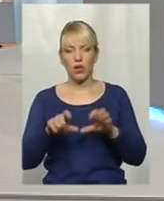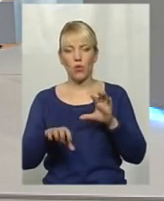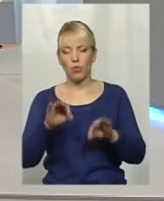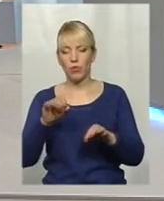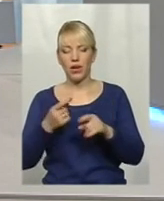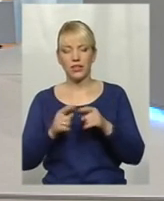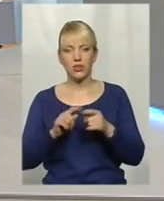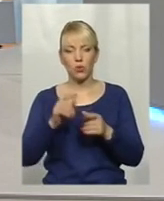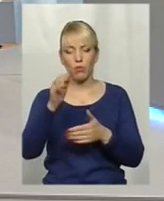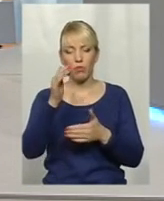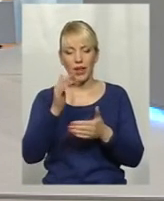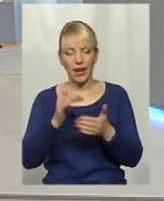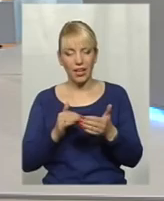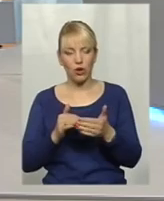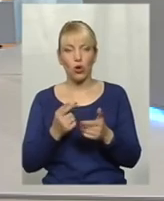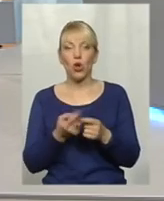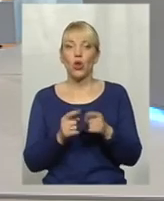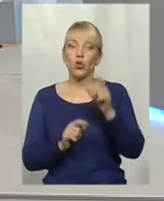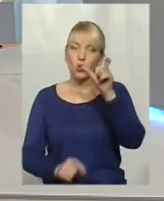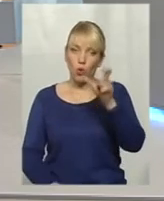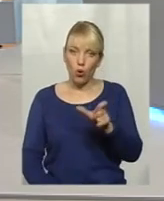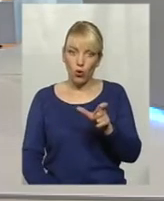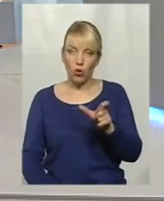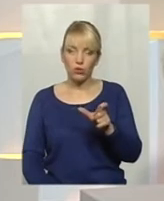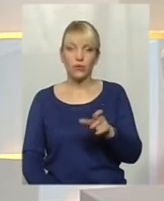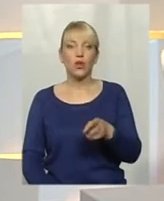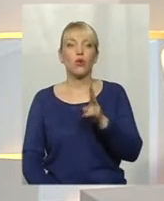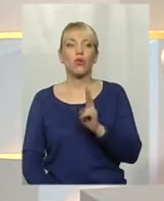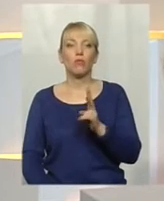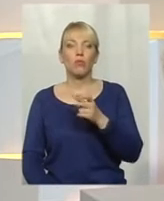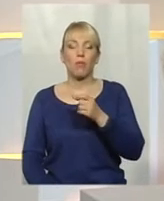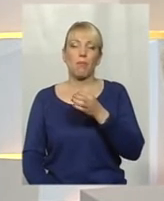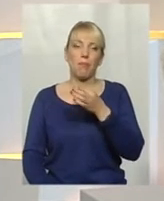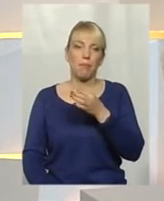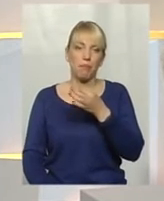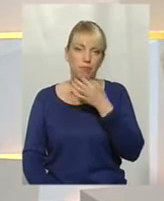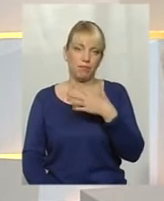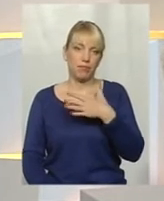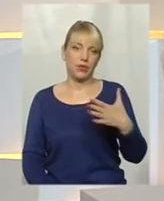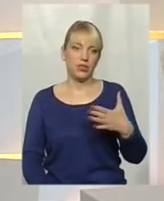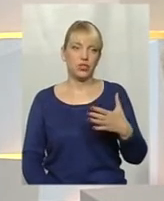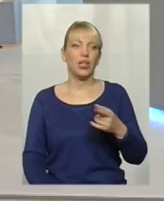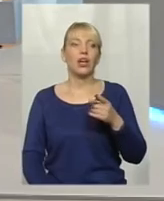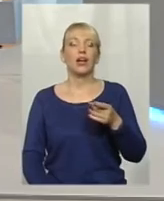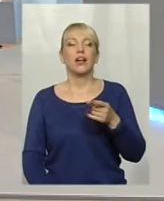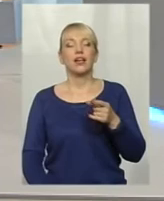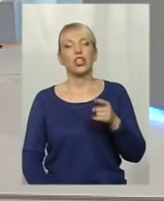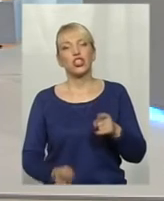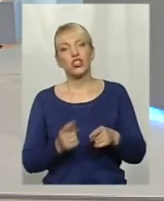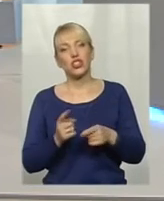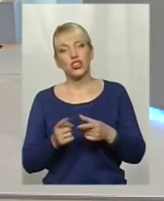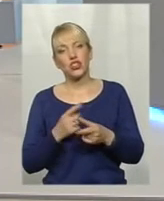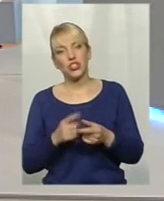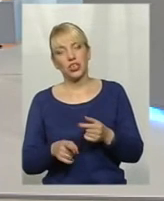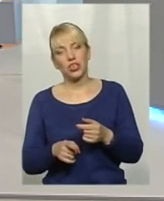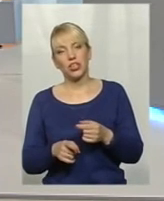при центрах, того, кому він більше довіряє, чи ні? Чи все-таки